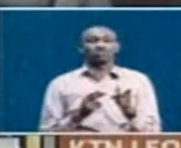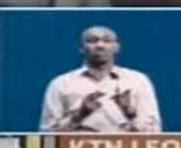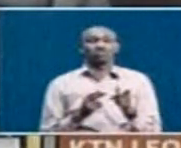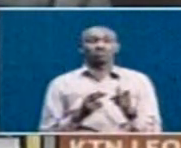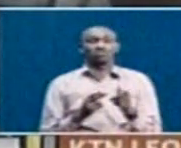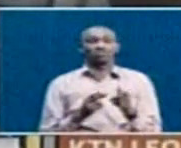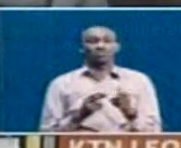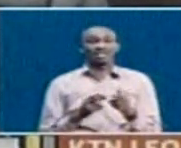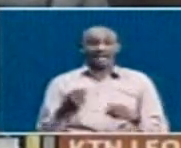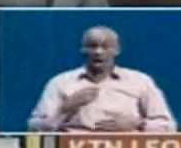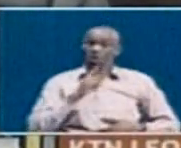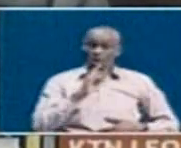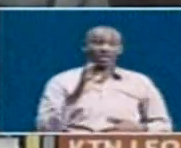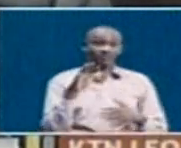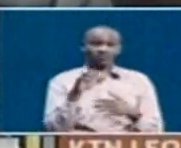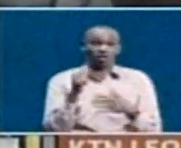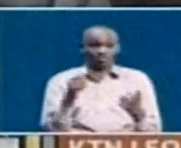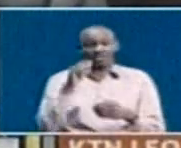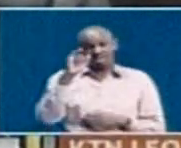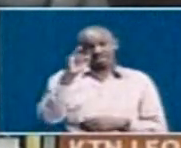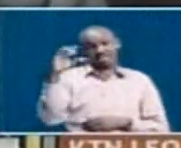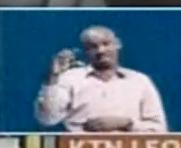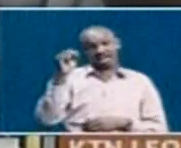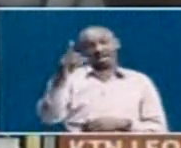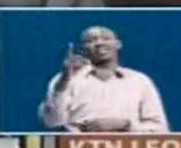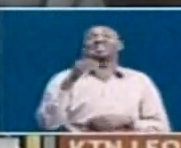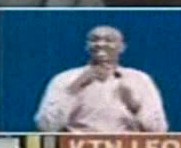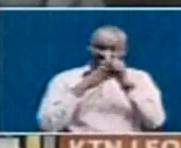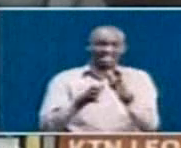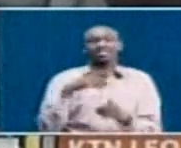as it has been directed by the IGAD leaders.